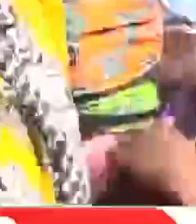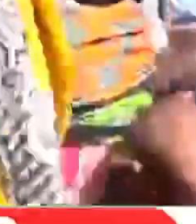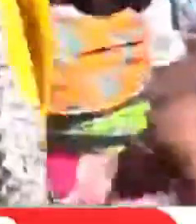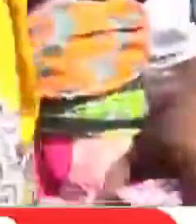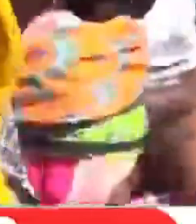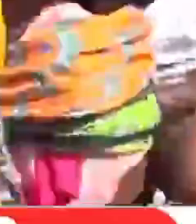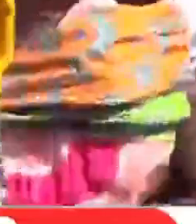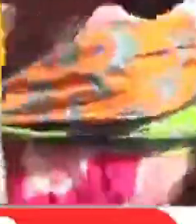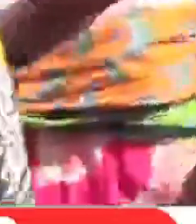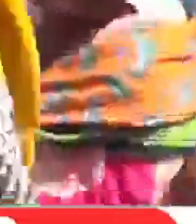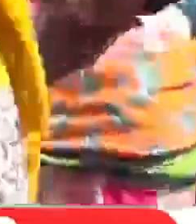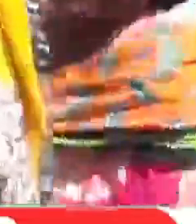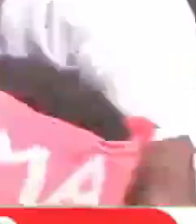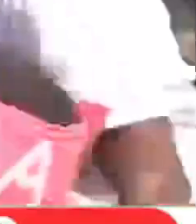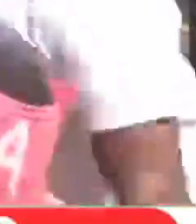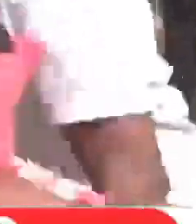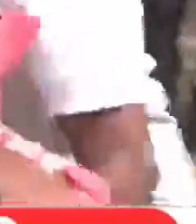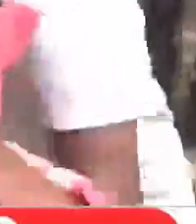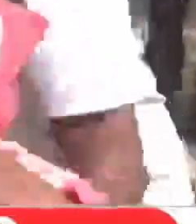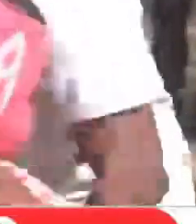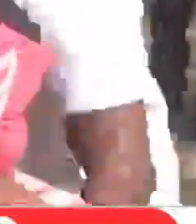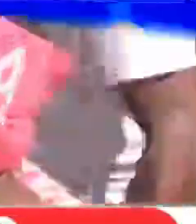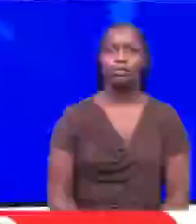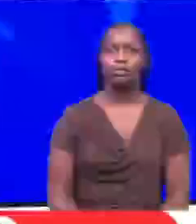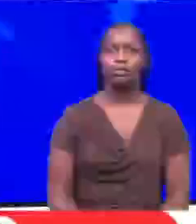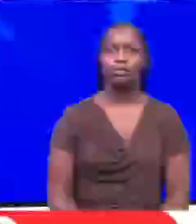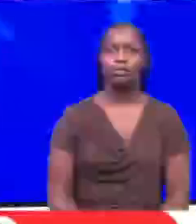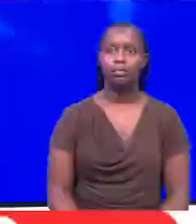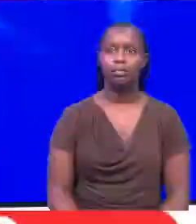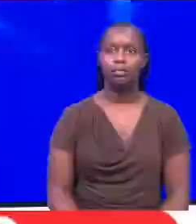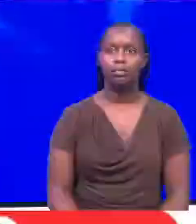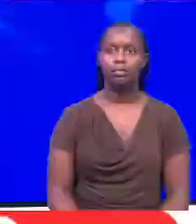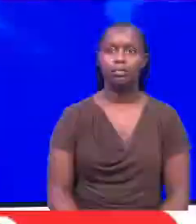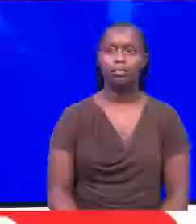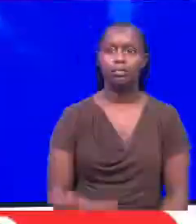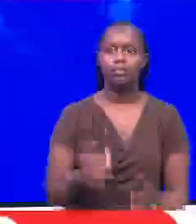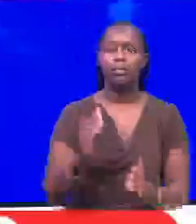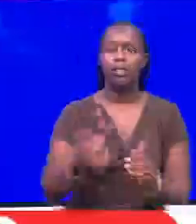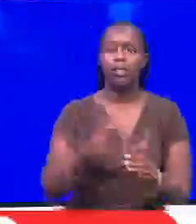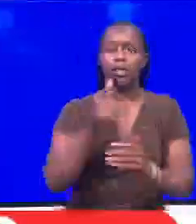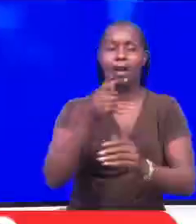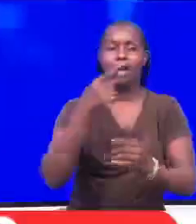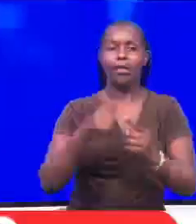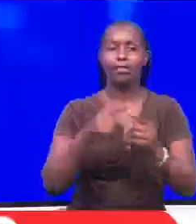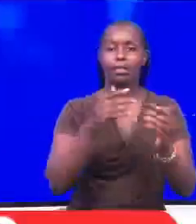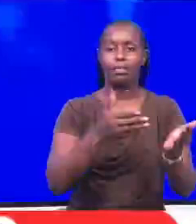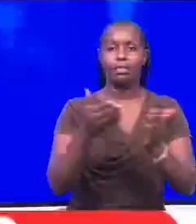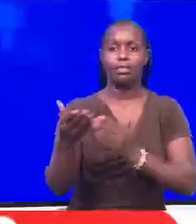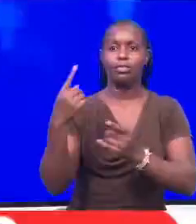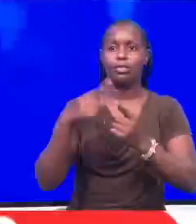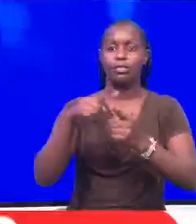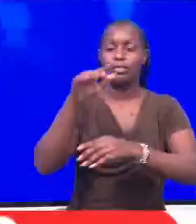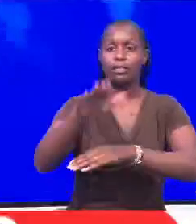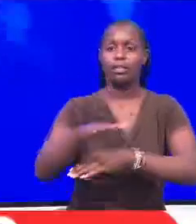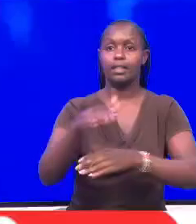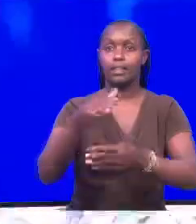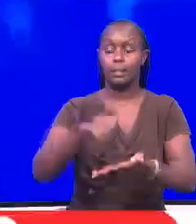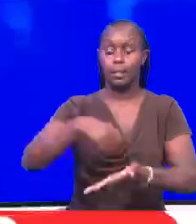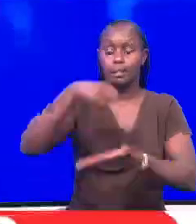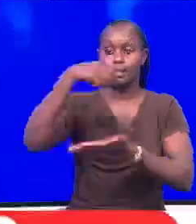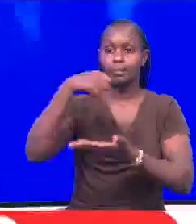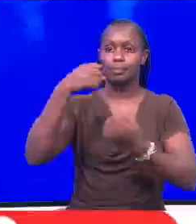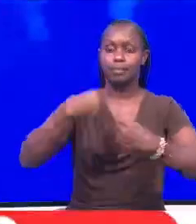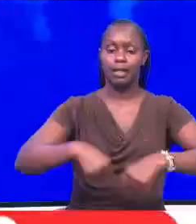Huku taifa likiwa lingali kujizoazoa baada ya kuwasilishwa kwa bajeti ya kitaifa, mwenyekiti wa kamati ya